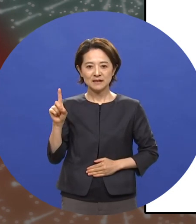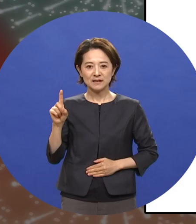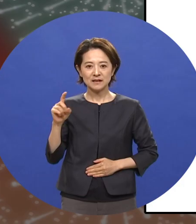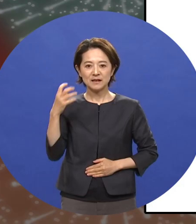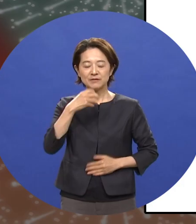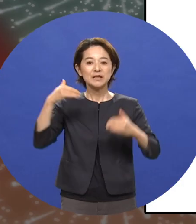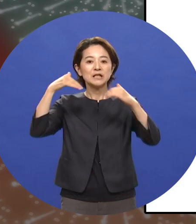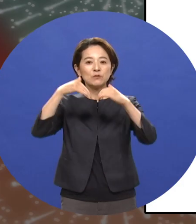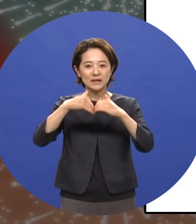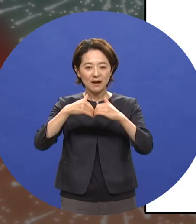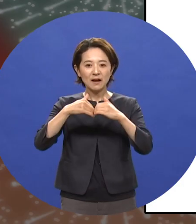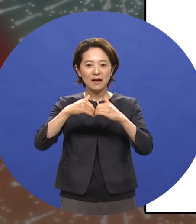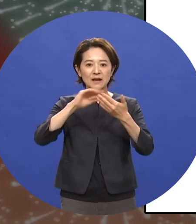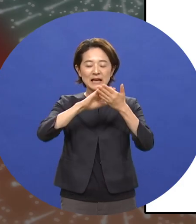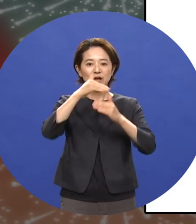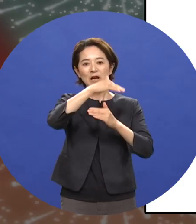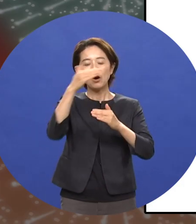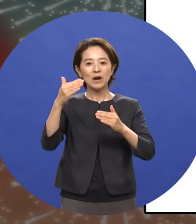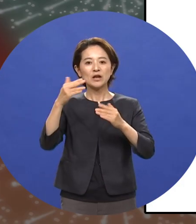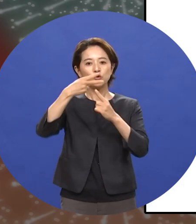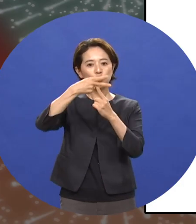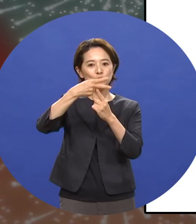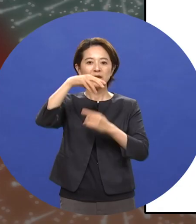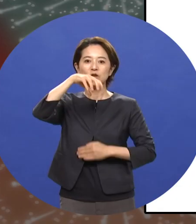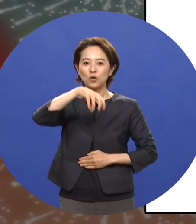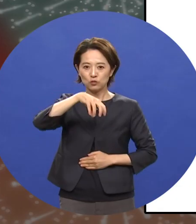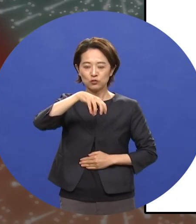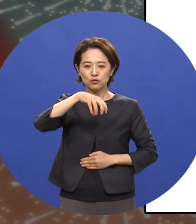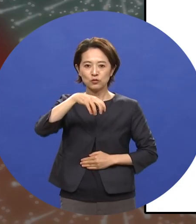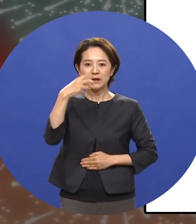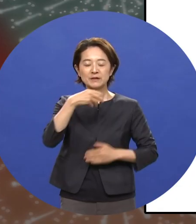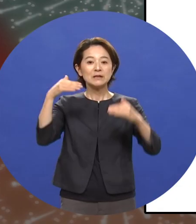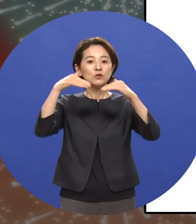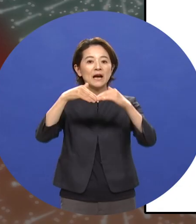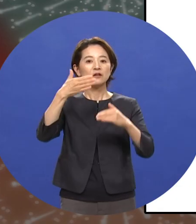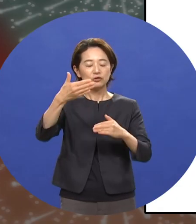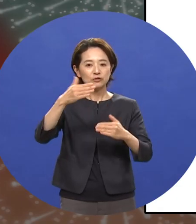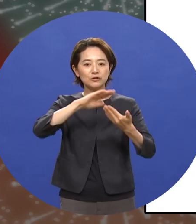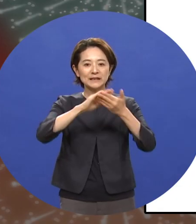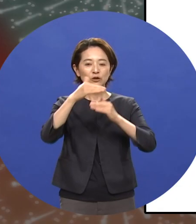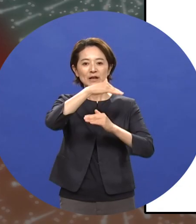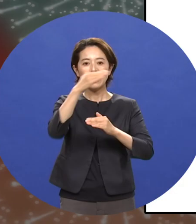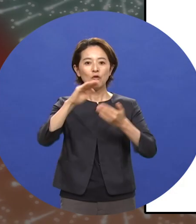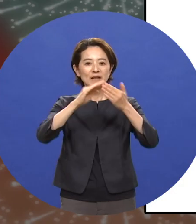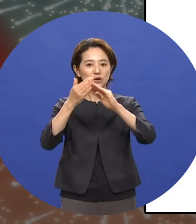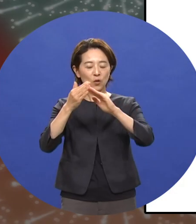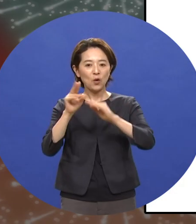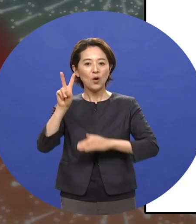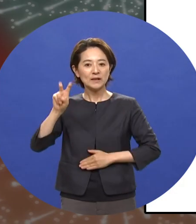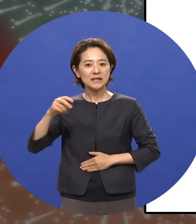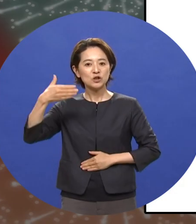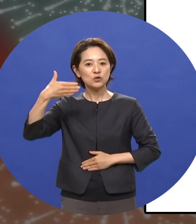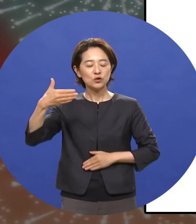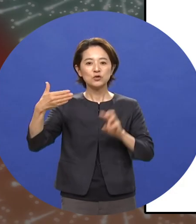150-0031 渋谷桜ヶ丘郵便局止め、渋谷区桜ヶ丘町